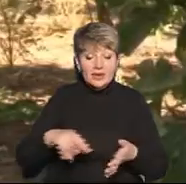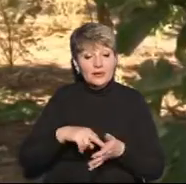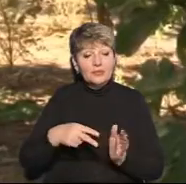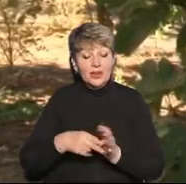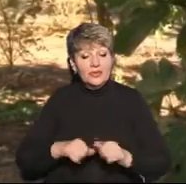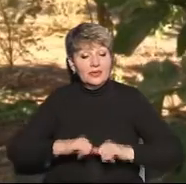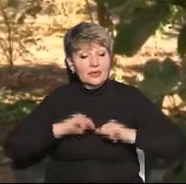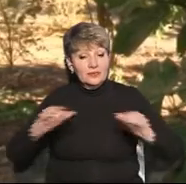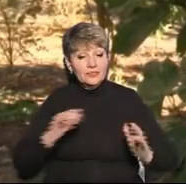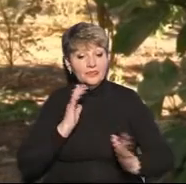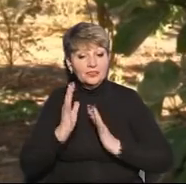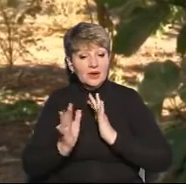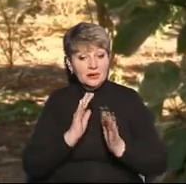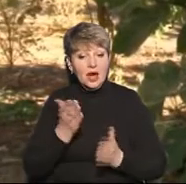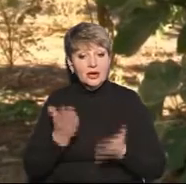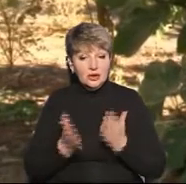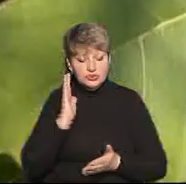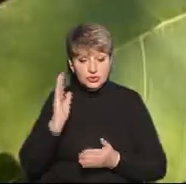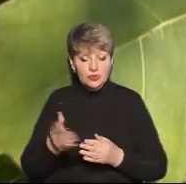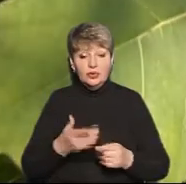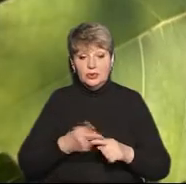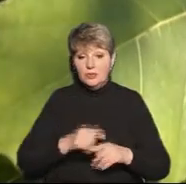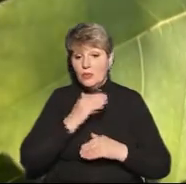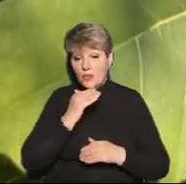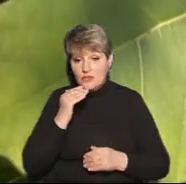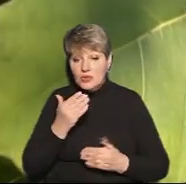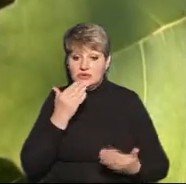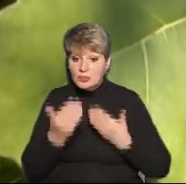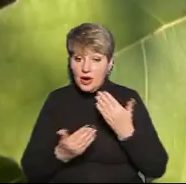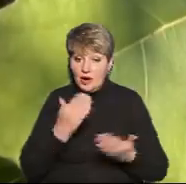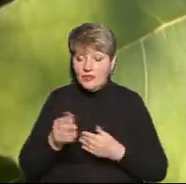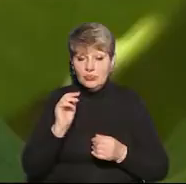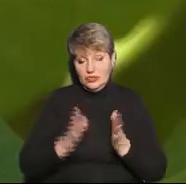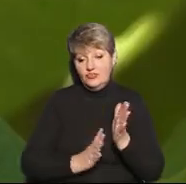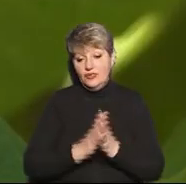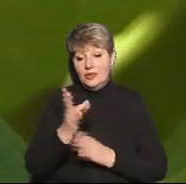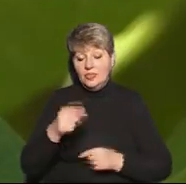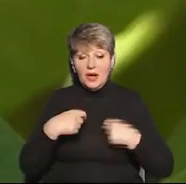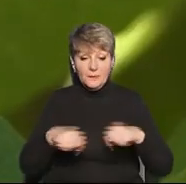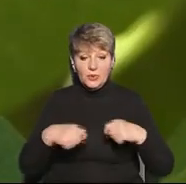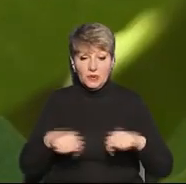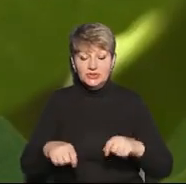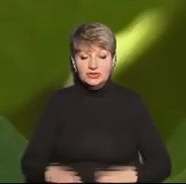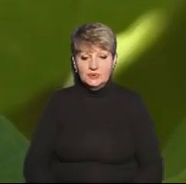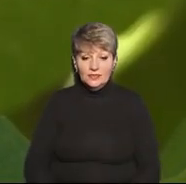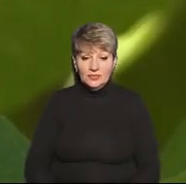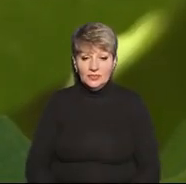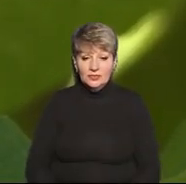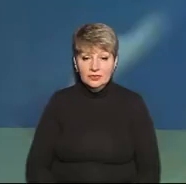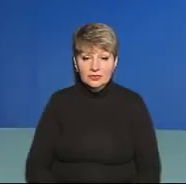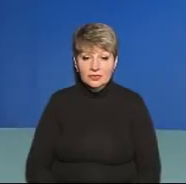сад і, якщо буде попит, вирощувати на продаж. Тетяна Зозуля, Олег Кураш. Новини на Суспільному. Черкащина.